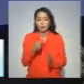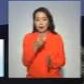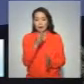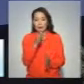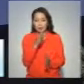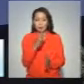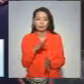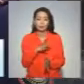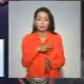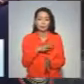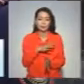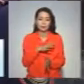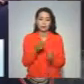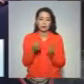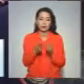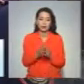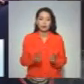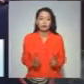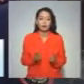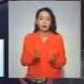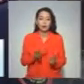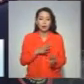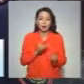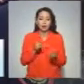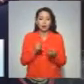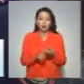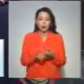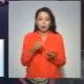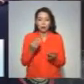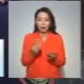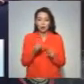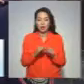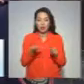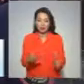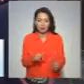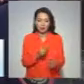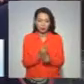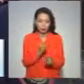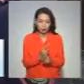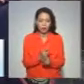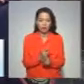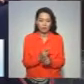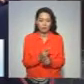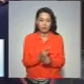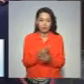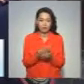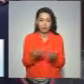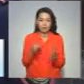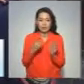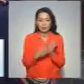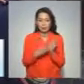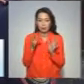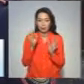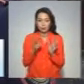выявлено 15 преступлений, связанных с распространением запрещенных веществ. Из них 90%